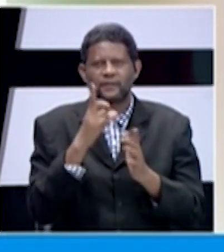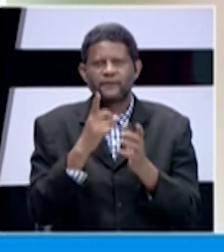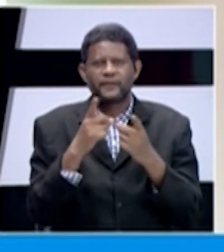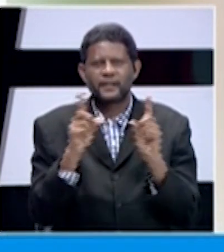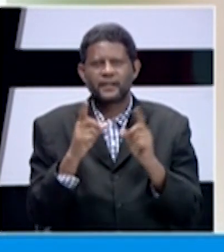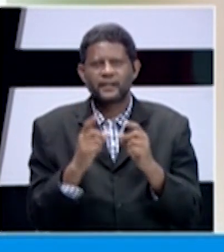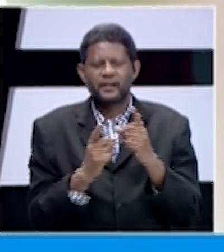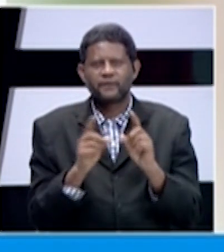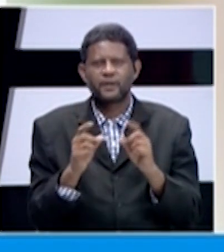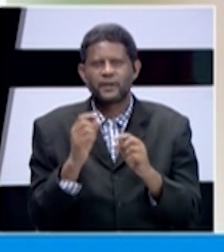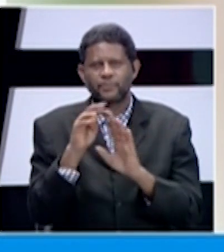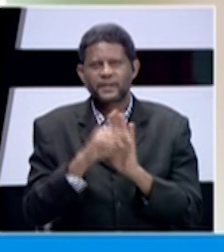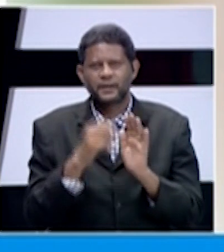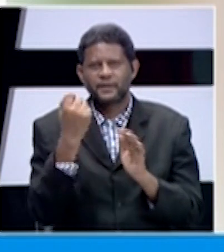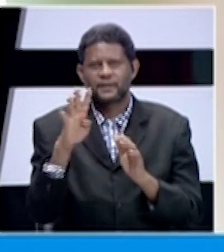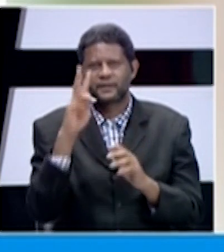ኣፍሪዩ መስከረም